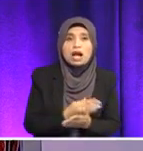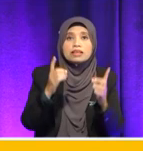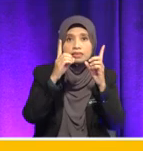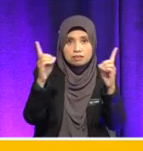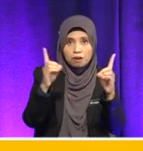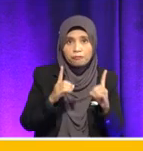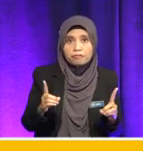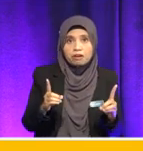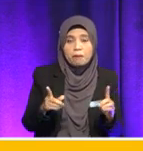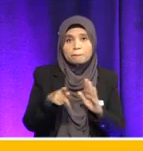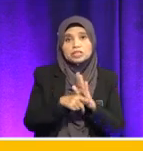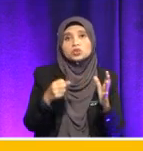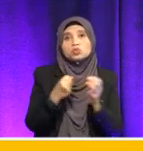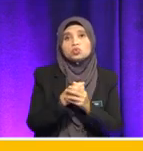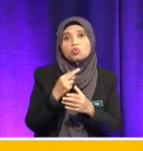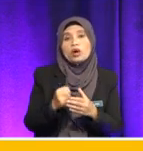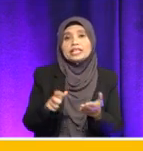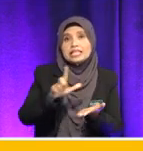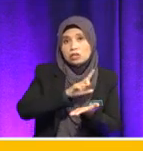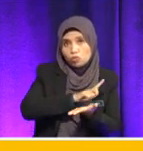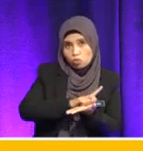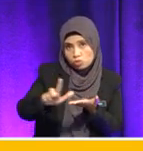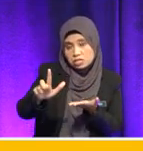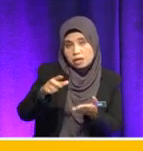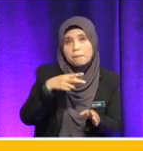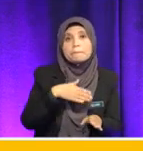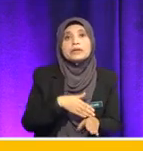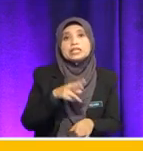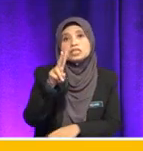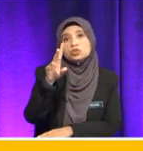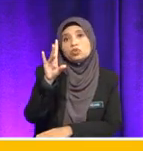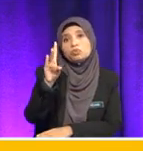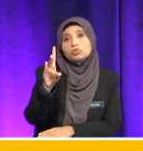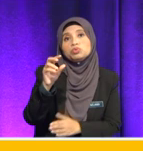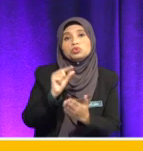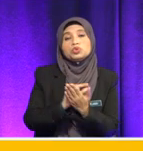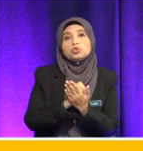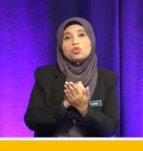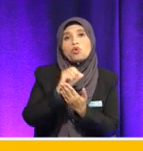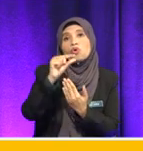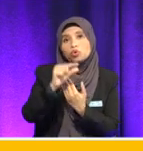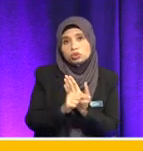pelembagaan persekutuan tanaman Melayu diluluskan pada 27 Agustus 1945